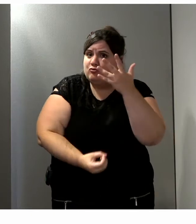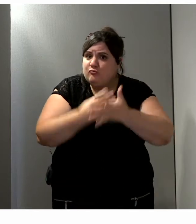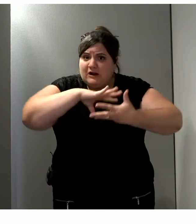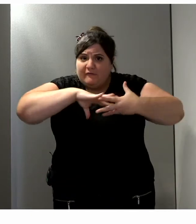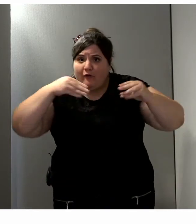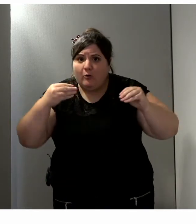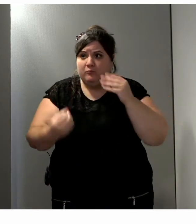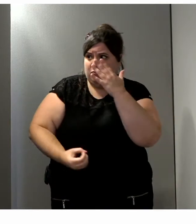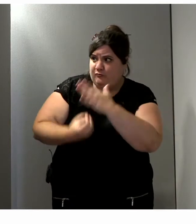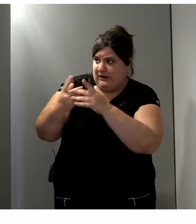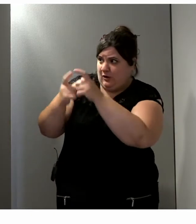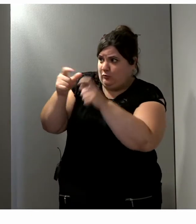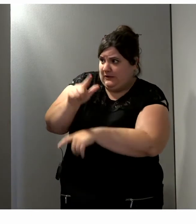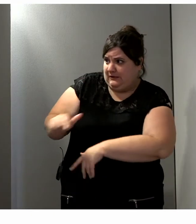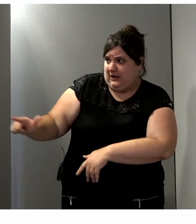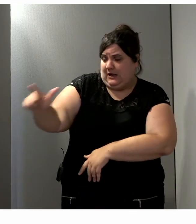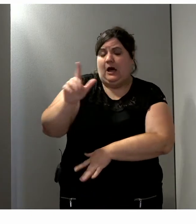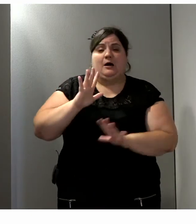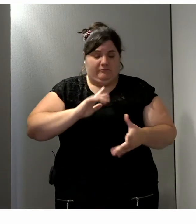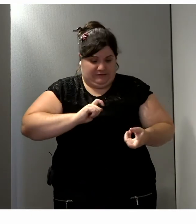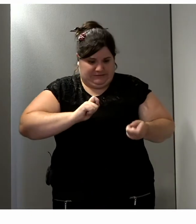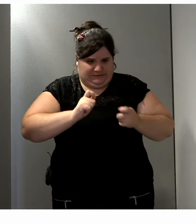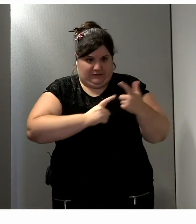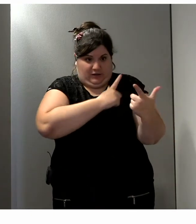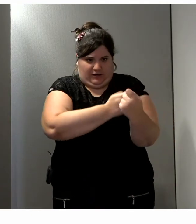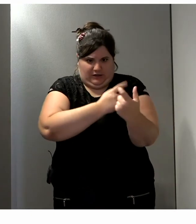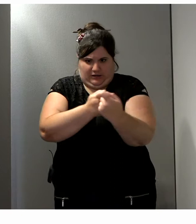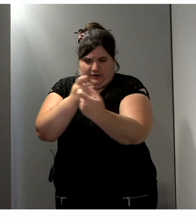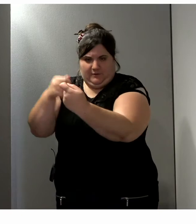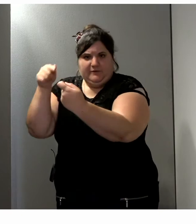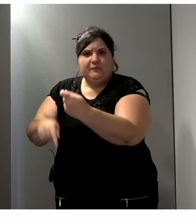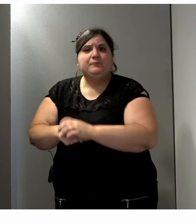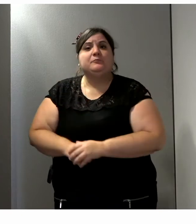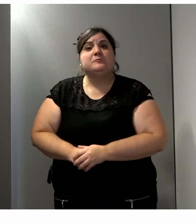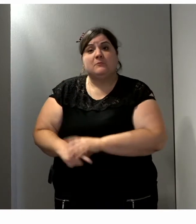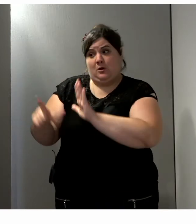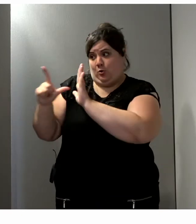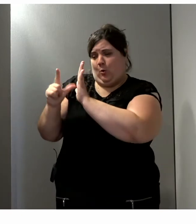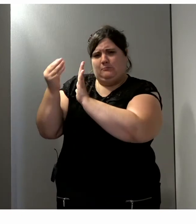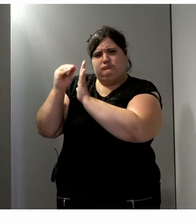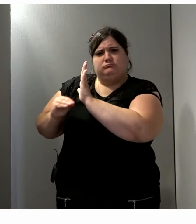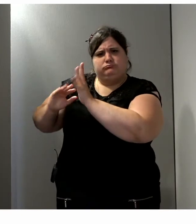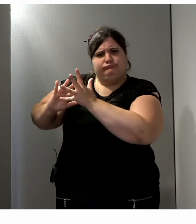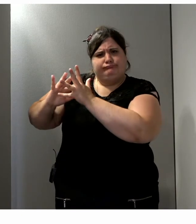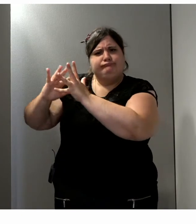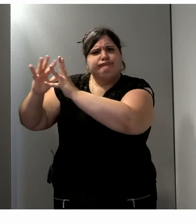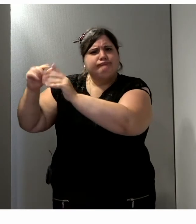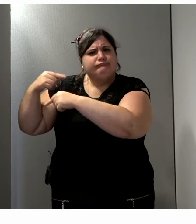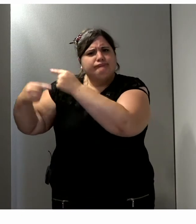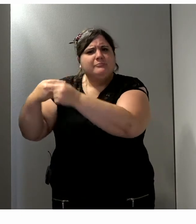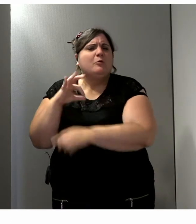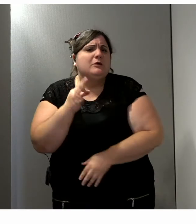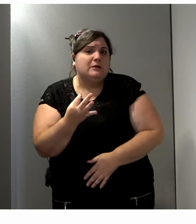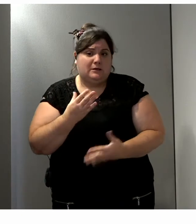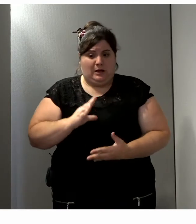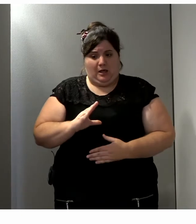ces nouveaux acteurs. Et on a beaucoup de transformations législatives qui sont en cours en ce moment. Vous savez que le CSA